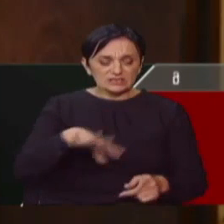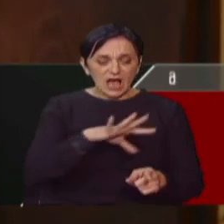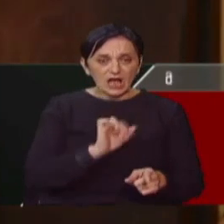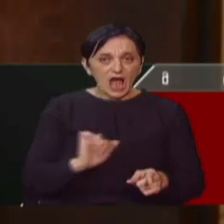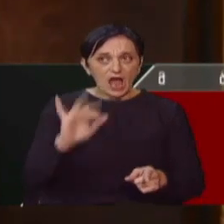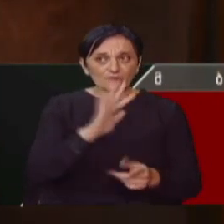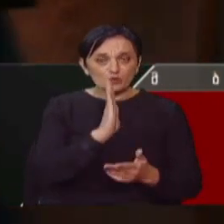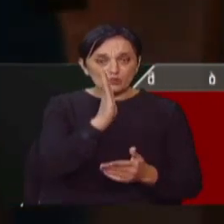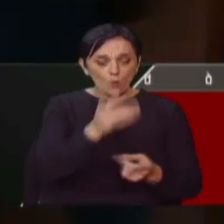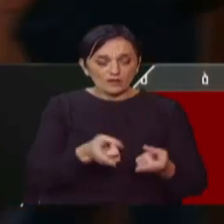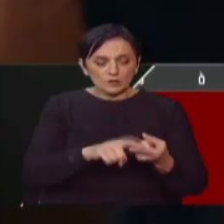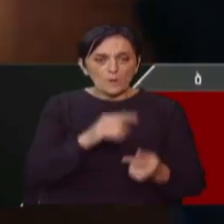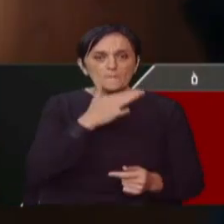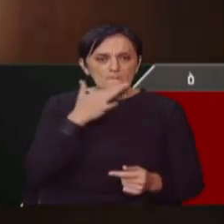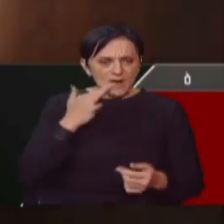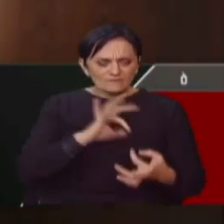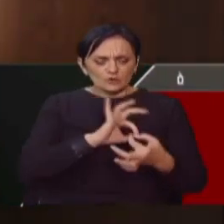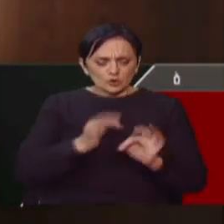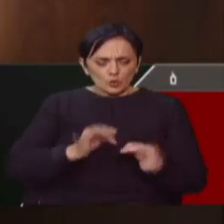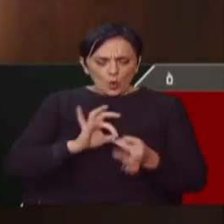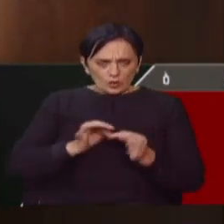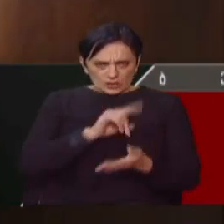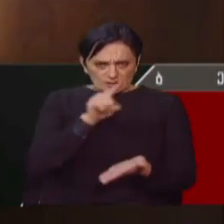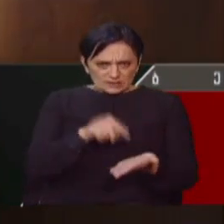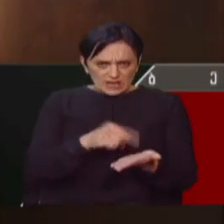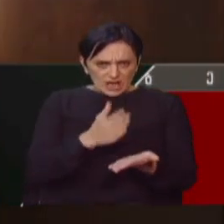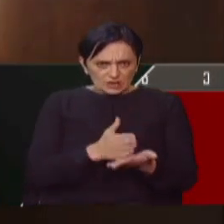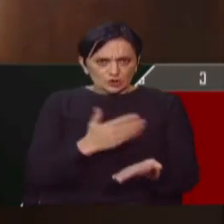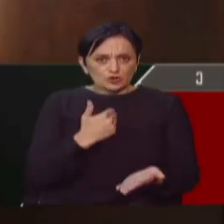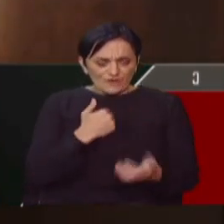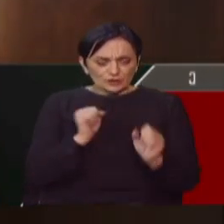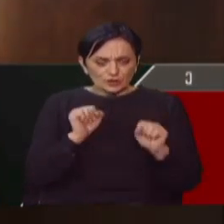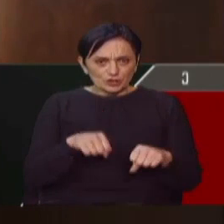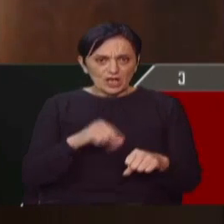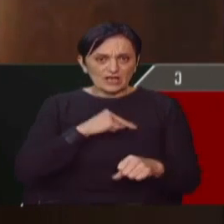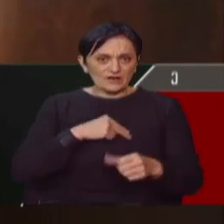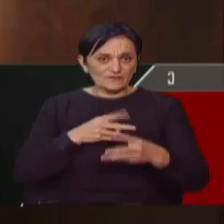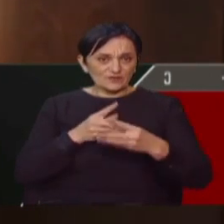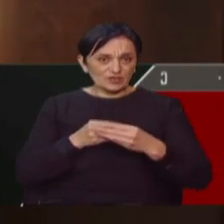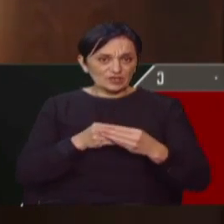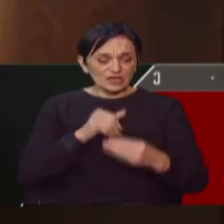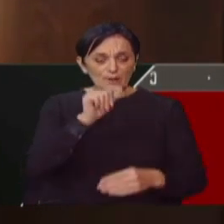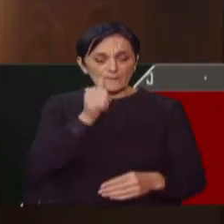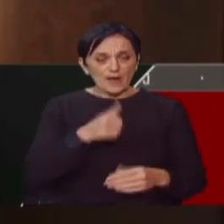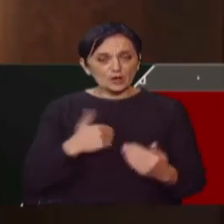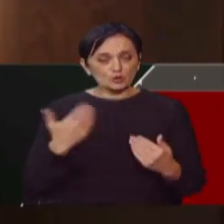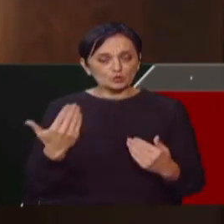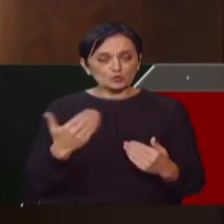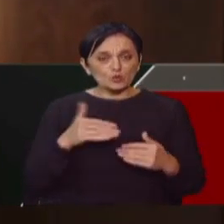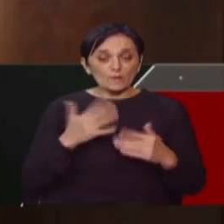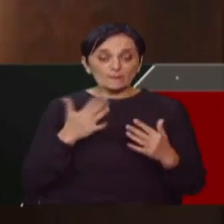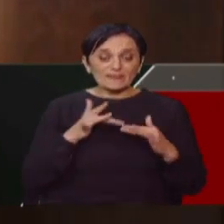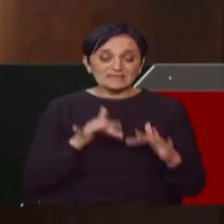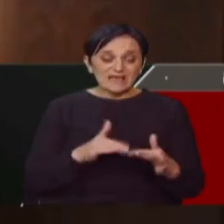მომავალთან დაკავშირებით. ძალიან ბევრი კონკრეტული საკითხია, რაშიდაც ჩვენ შეგვიძლია ვითანამშრომლოთ ბერძნულ მხარესთან. საქმეზე